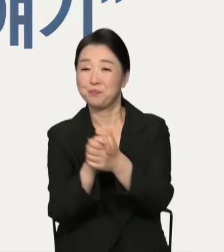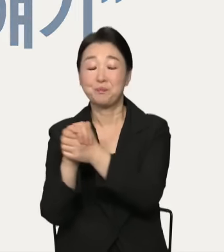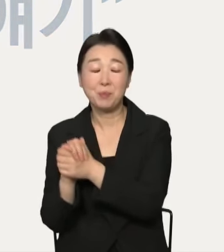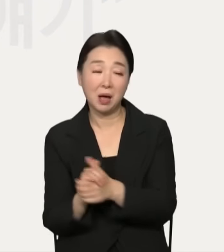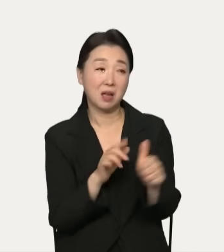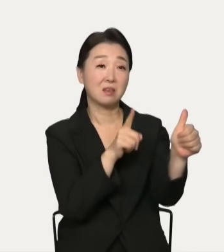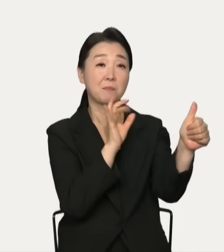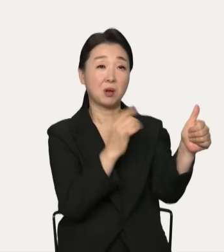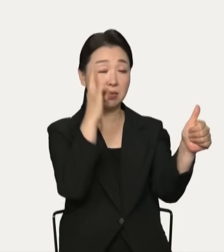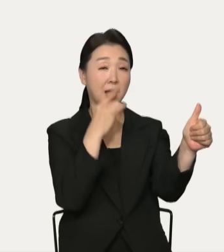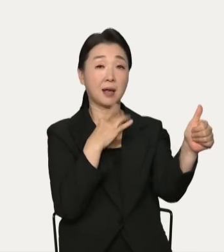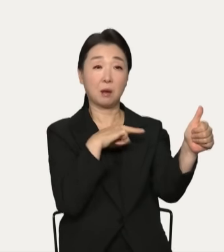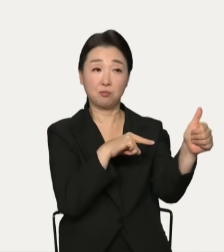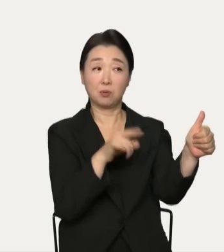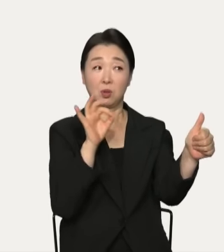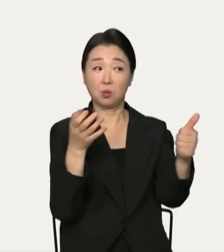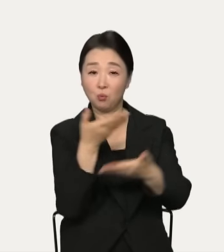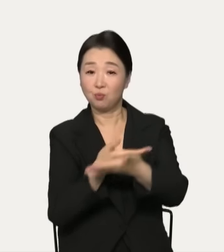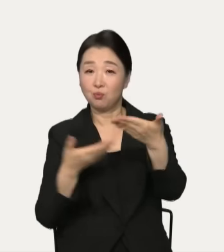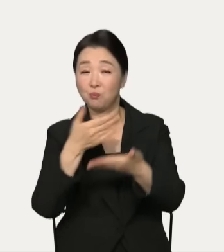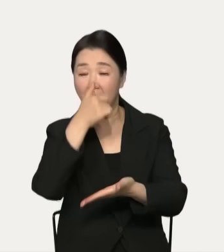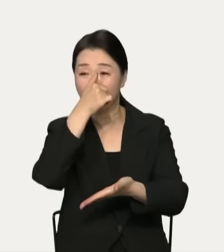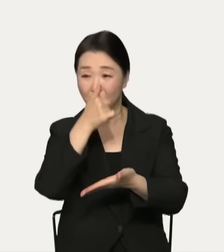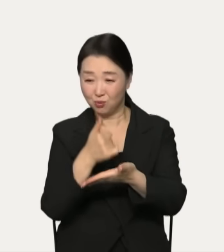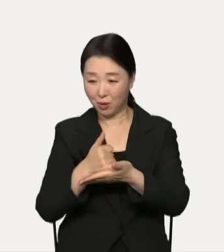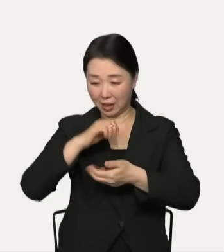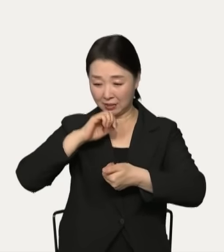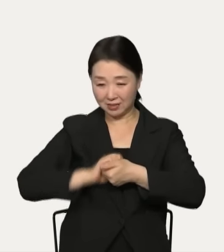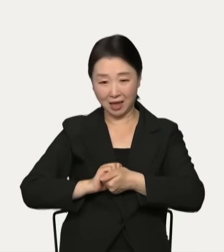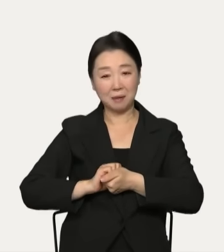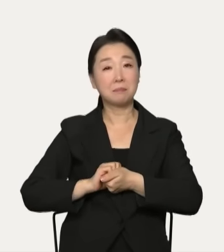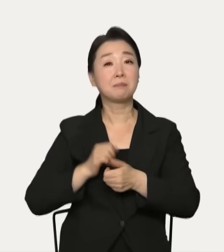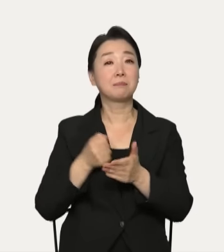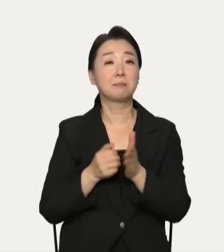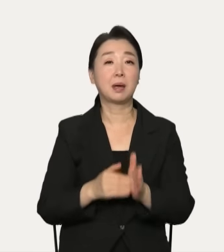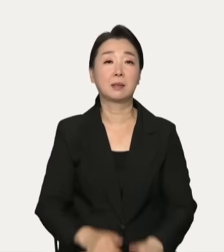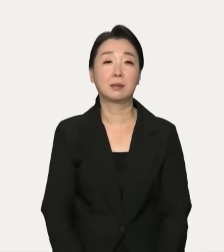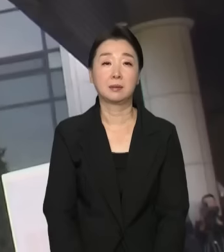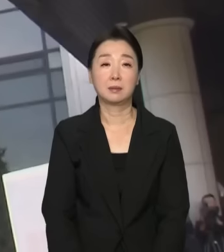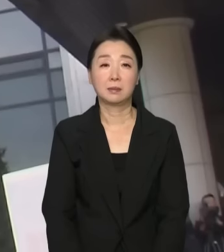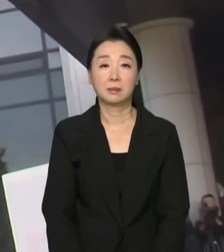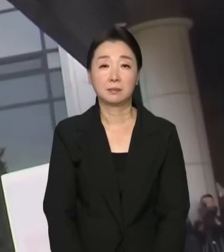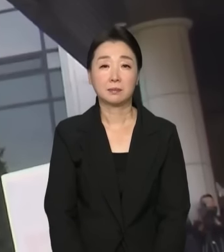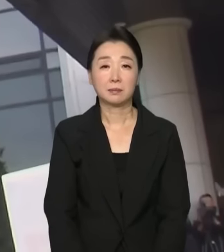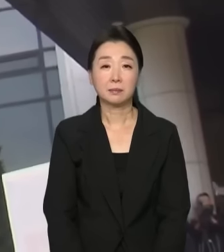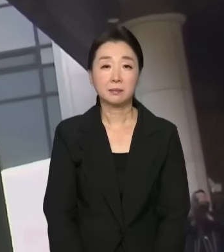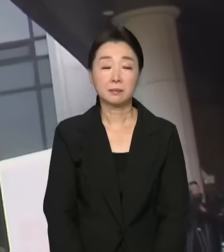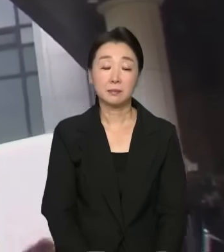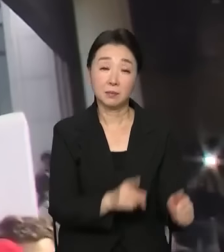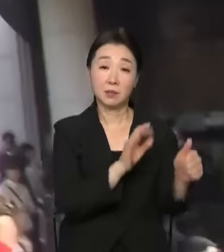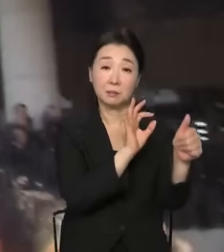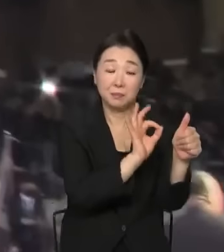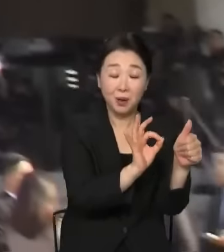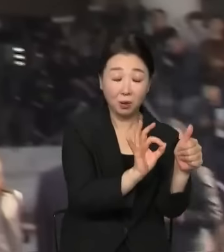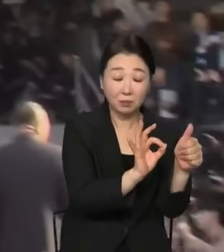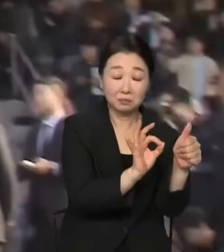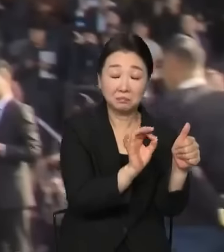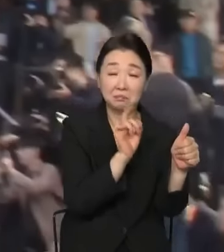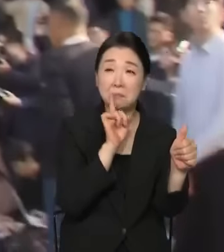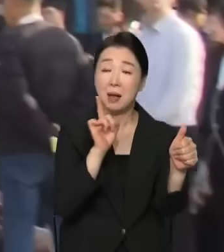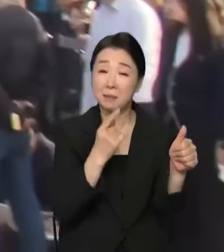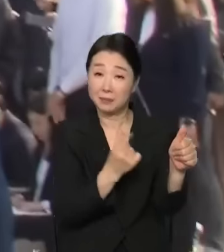얘기라며 단순 돈 흐름으로 범죄를 한정하는 것이라고 지적했습니다. 실제 명 씨도 비슷한 주장을